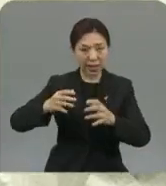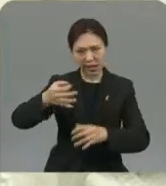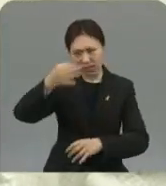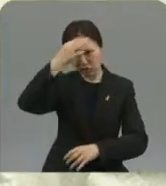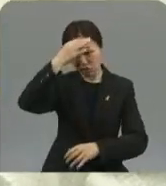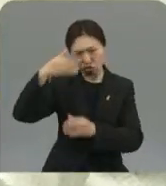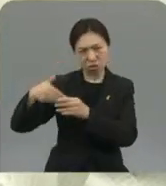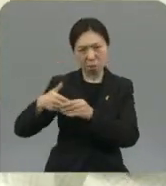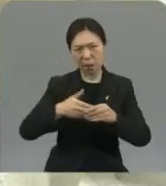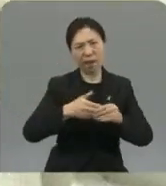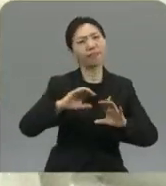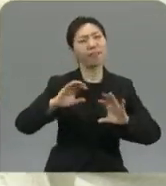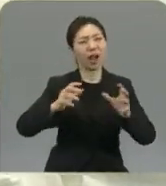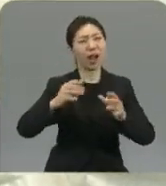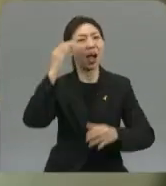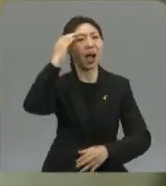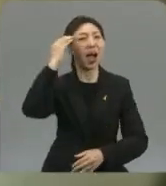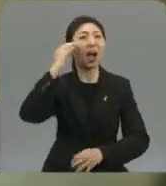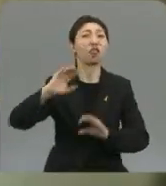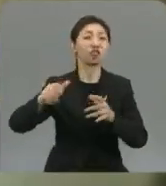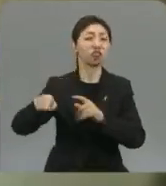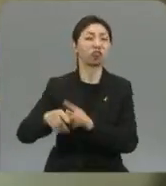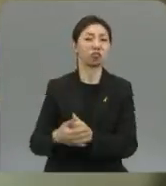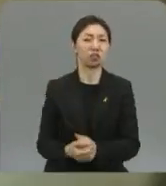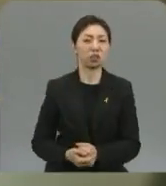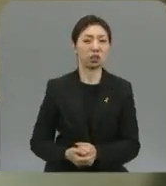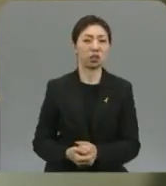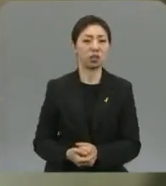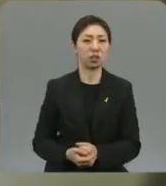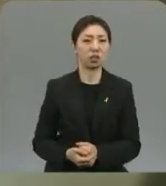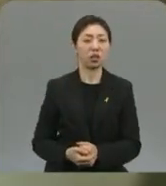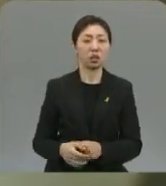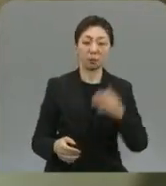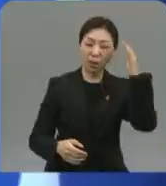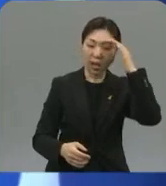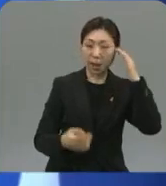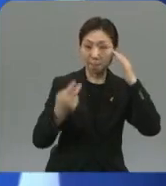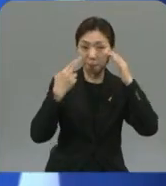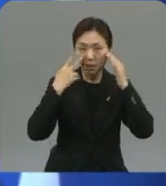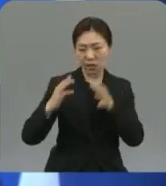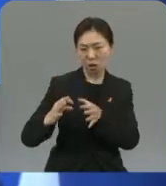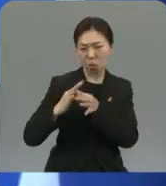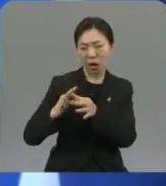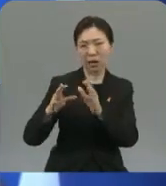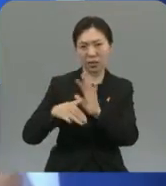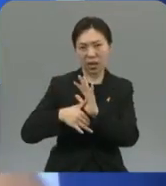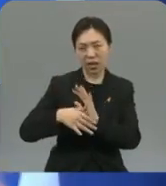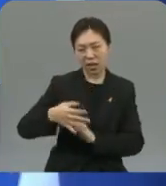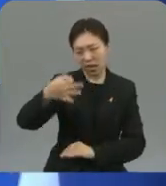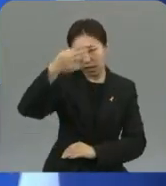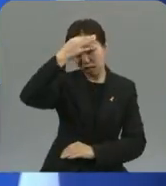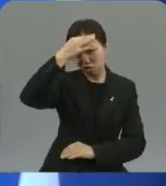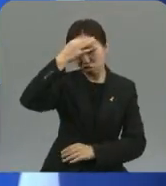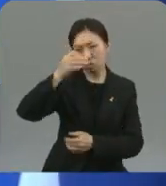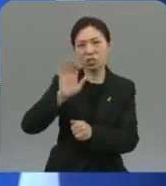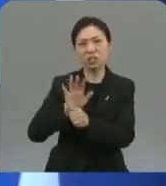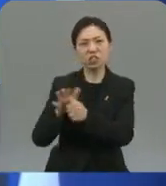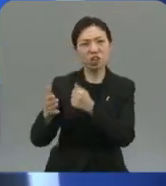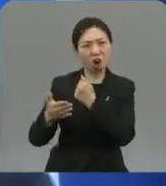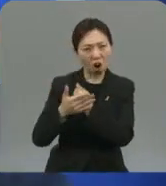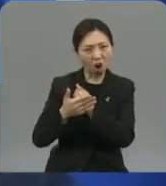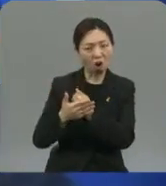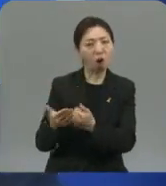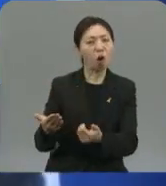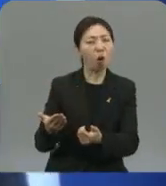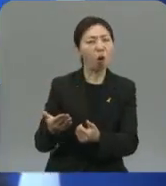et Washington étaient sur la même longueur d'onde à propos de nombreuses questions dans le domaine des technologies de pointe, reconnaissant